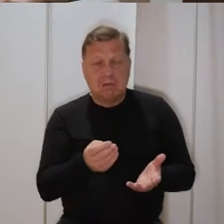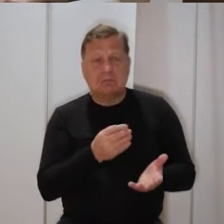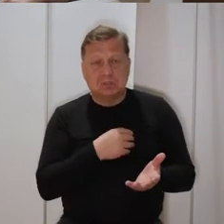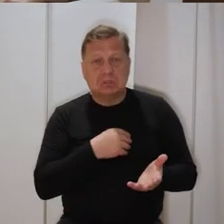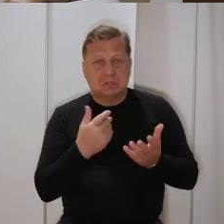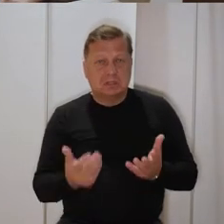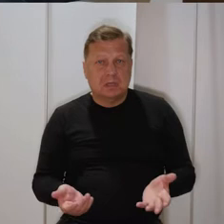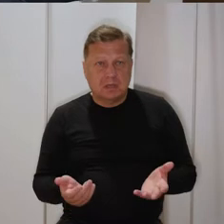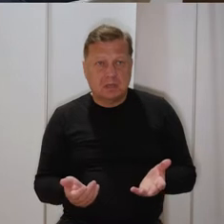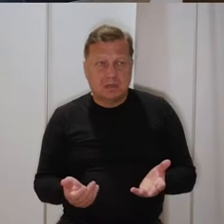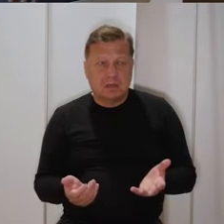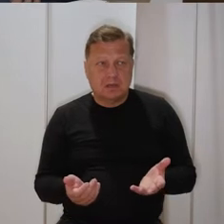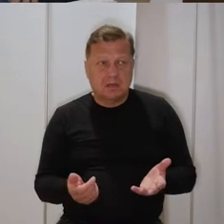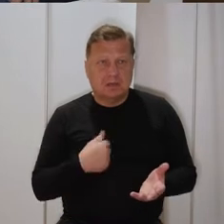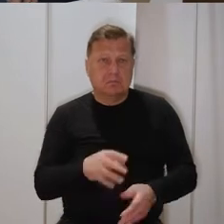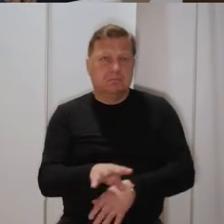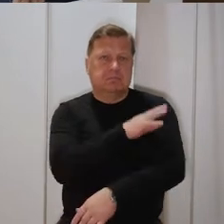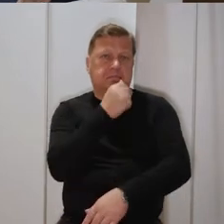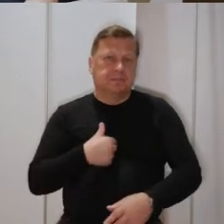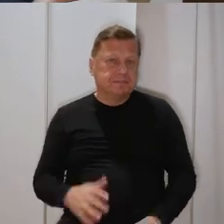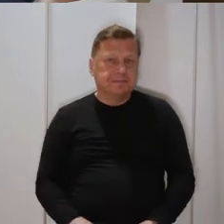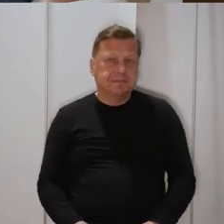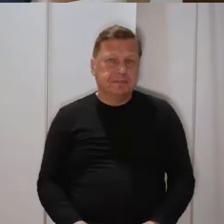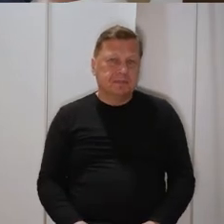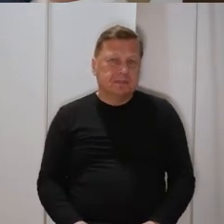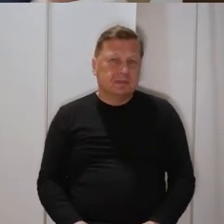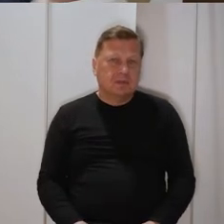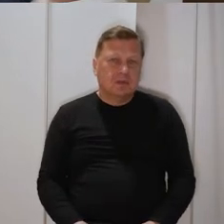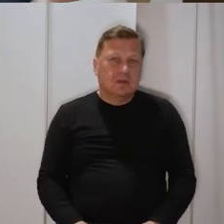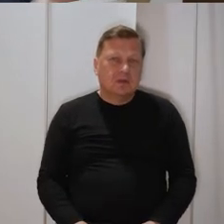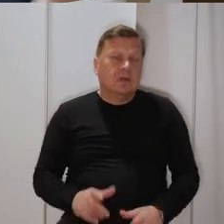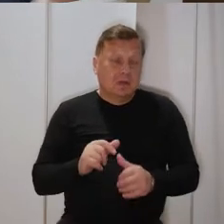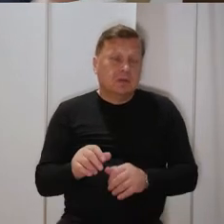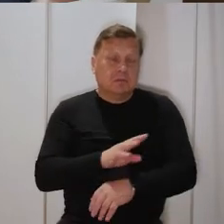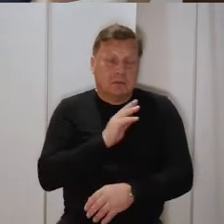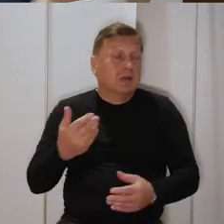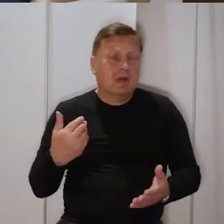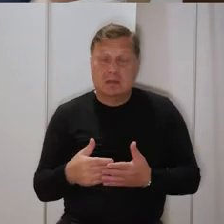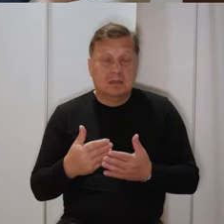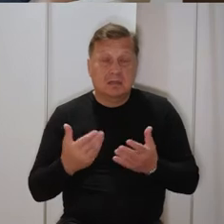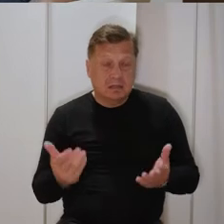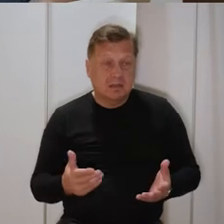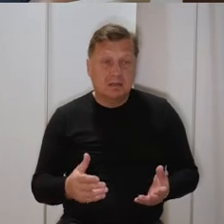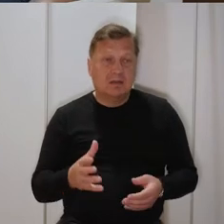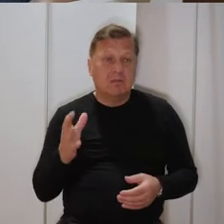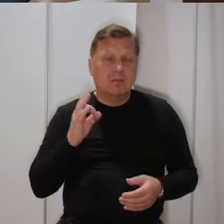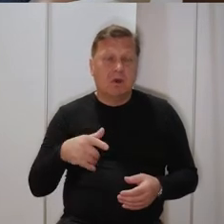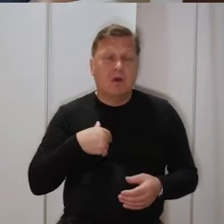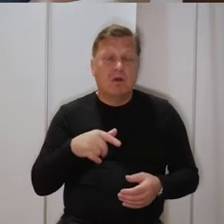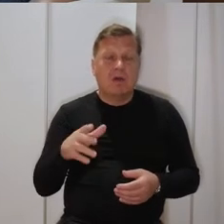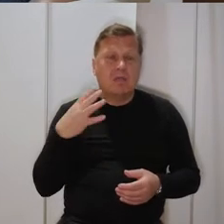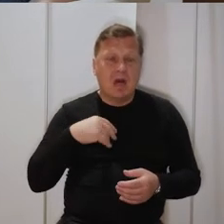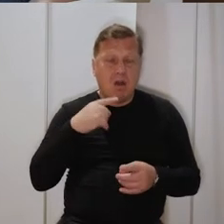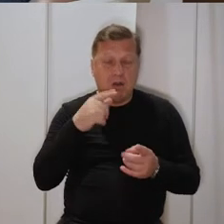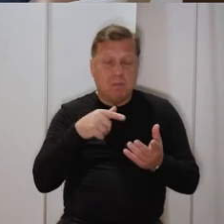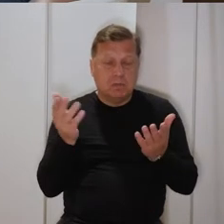że znaczy przyszły ciarki, ale właśnie przyszły mi ciarki, dlatego że dawno podczas czytania komiksu